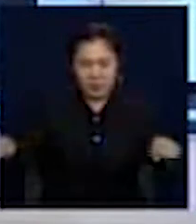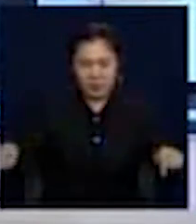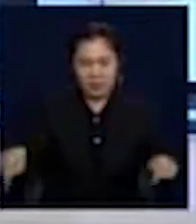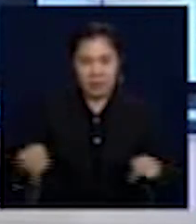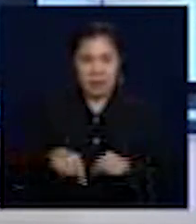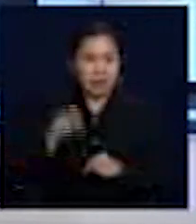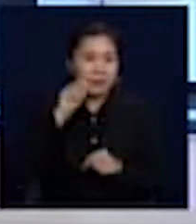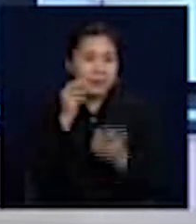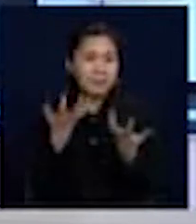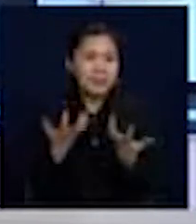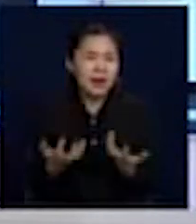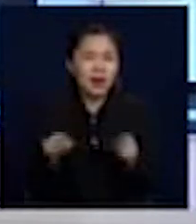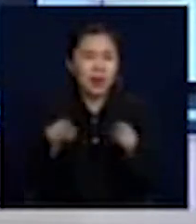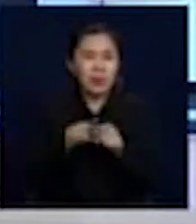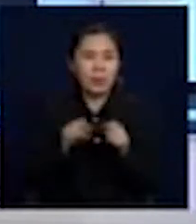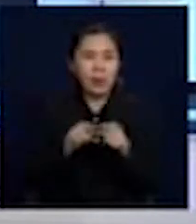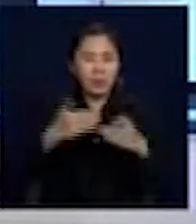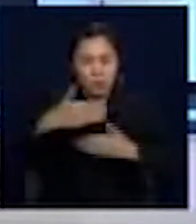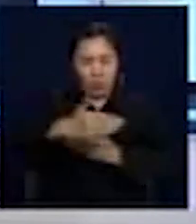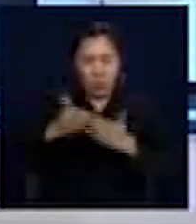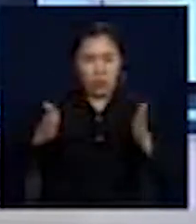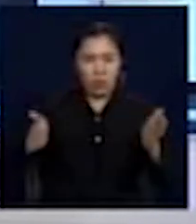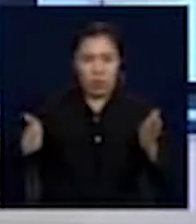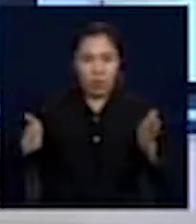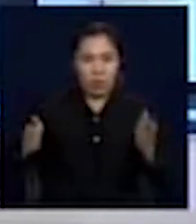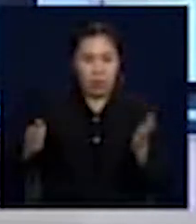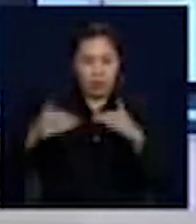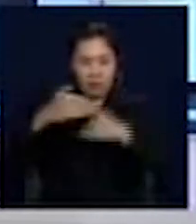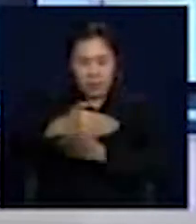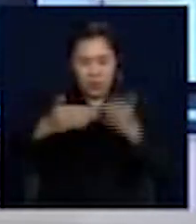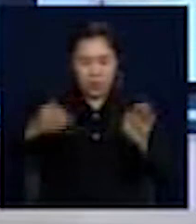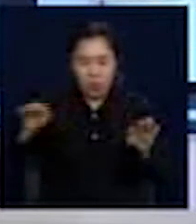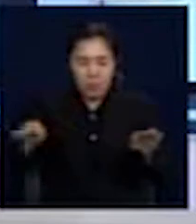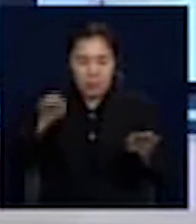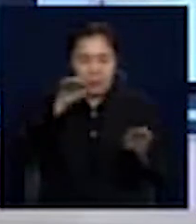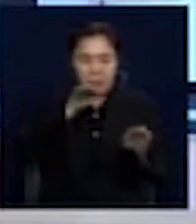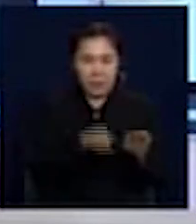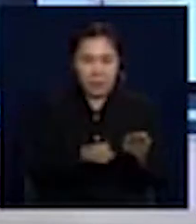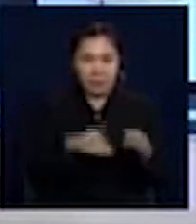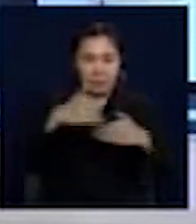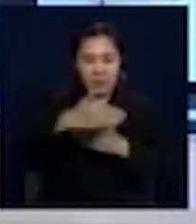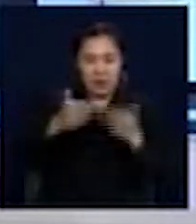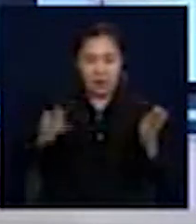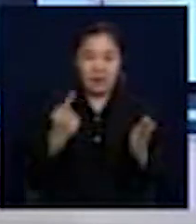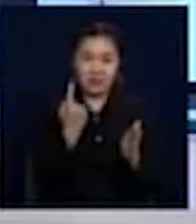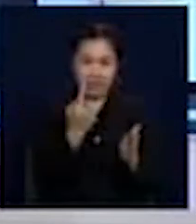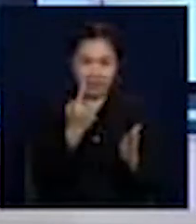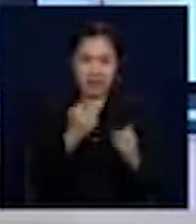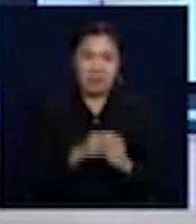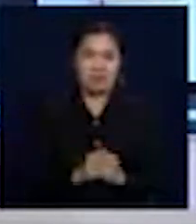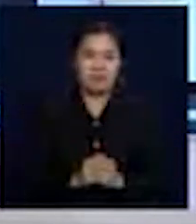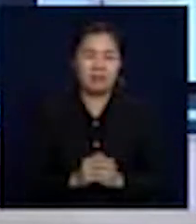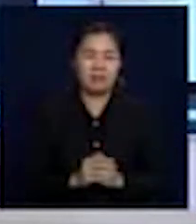งเป็นตู้คอนเทนเนอร์ในการที่จะบรรทุกรถเมย์ NGV 1 ค ันคาน1คันรถ1